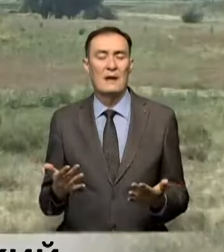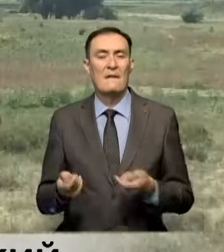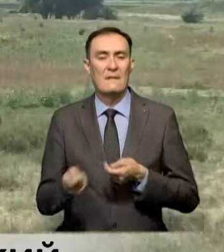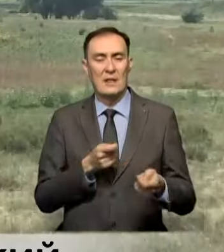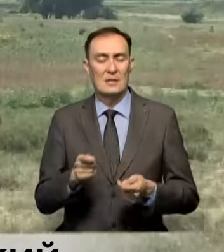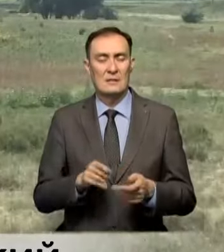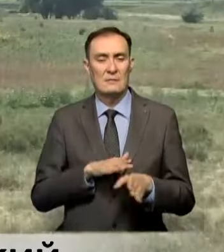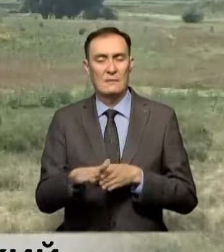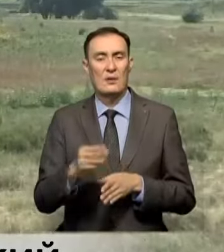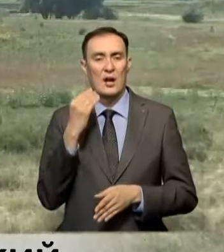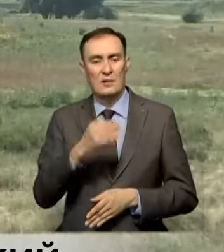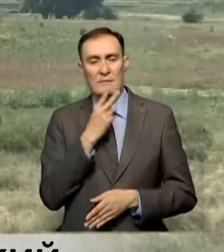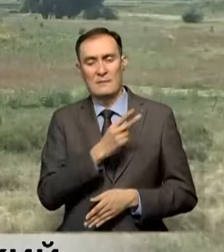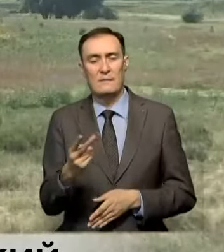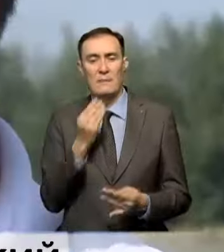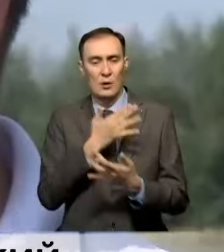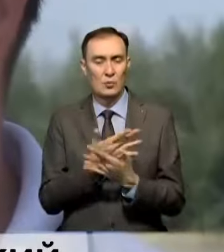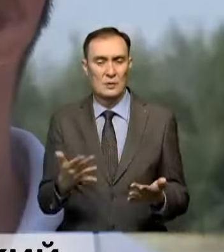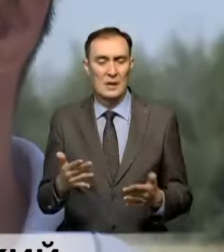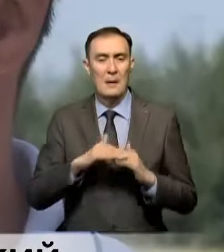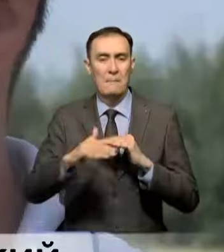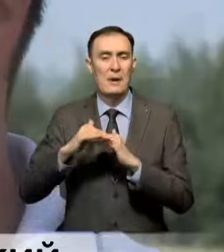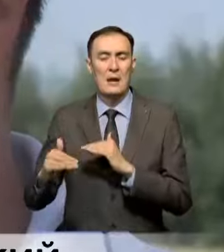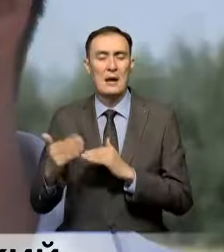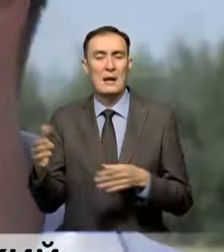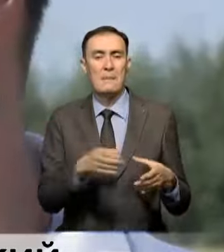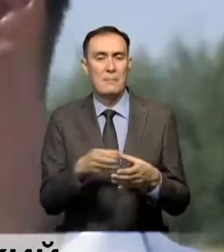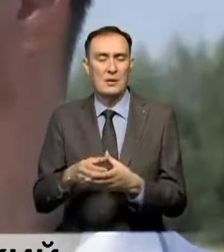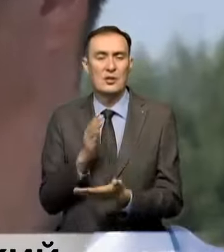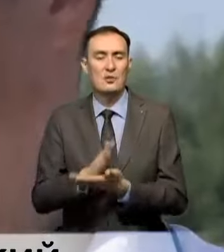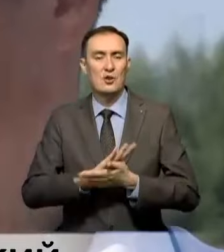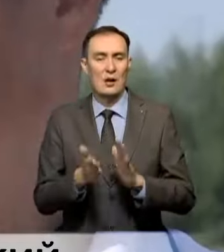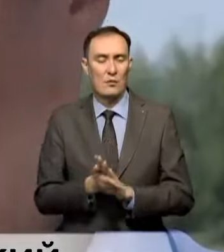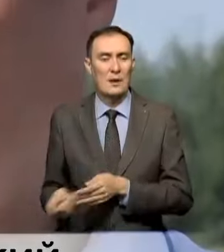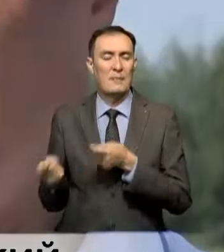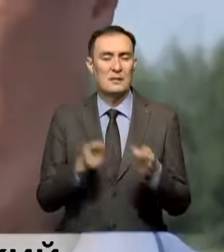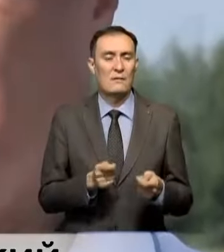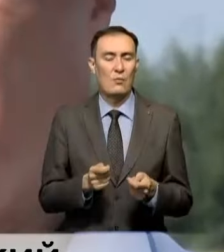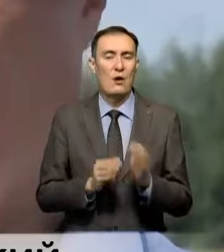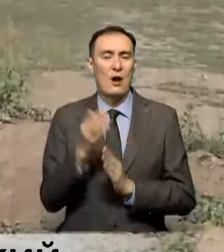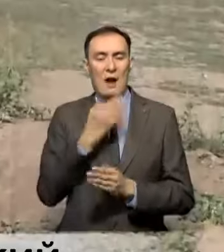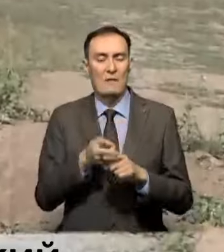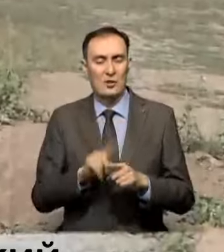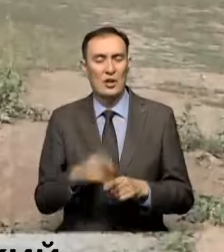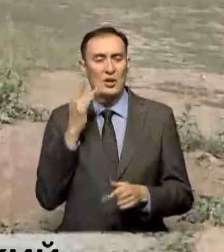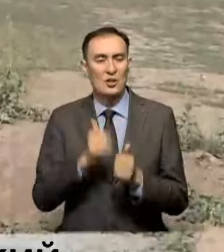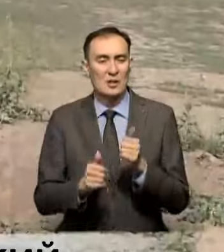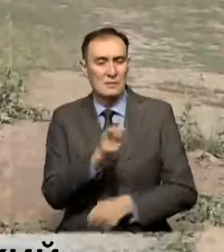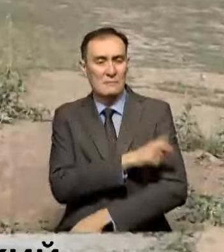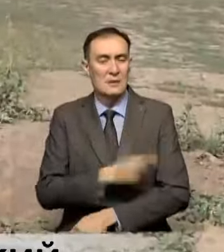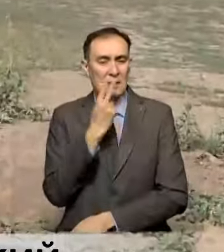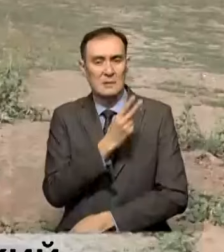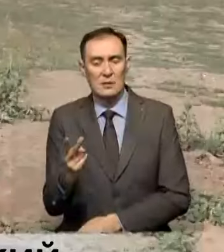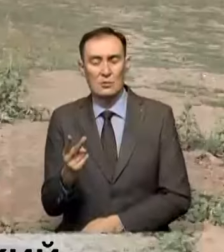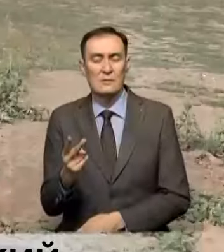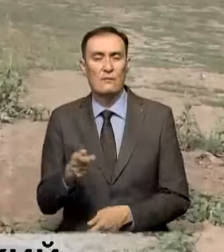власти взяли на контроль качество поставляемой продукции. Поля сельхозпредприятий, имеющих договоры на поставку овощей в Ставфонд, часто инспектируются.